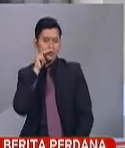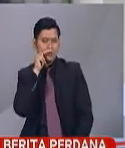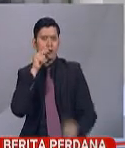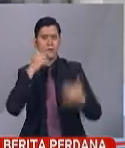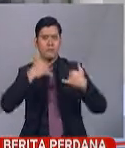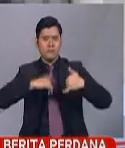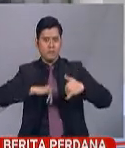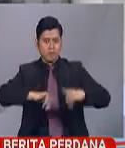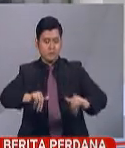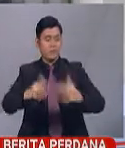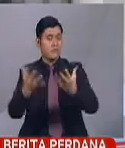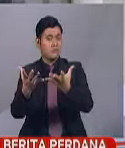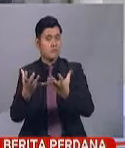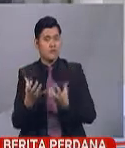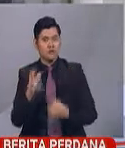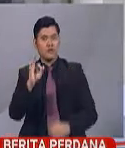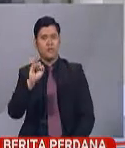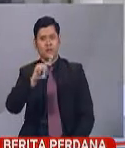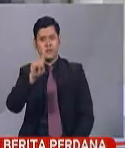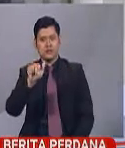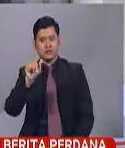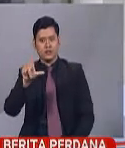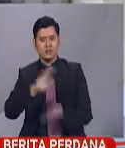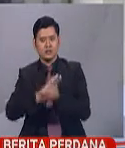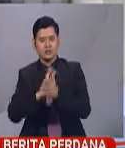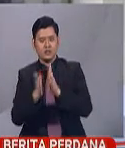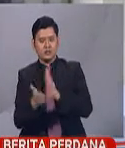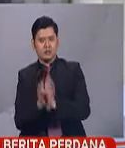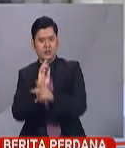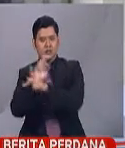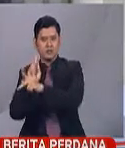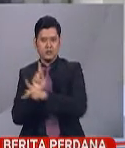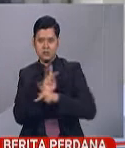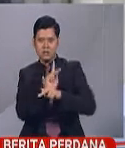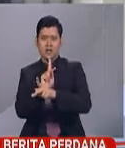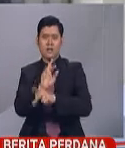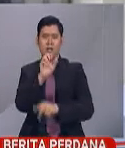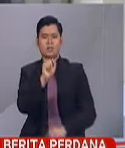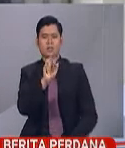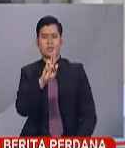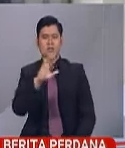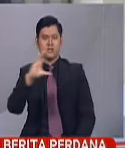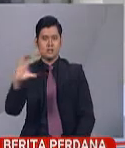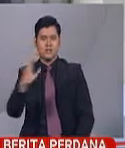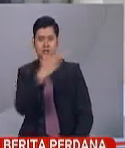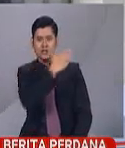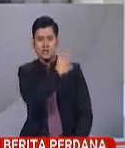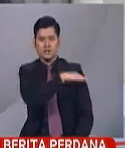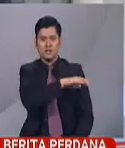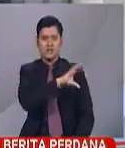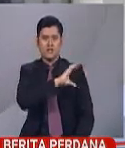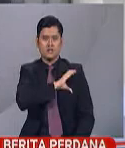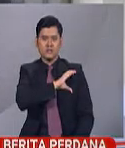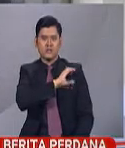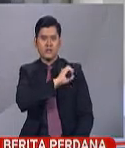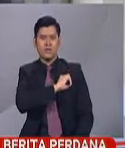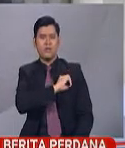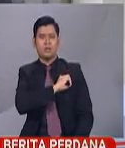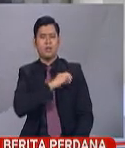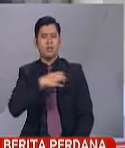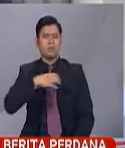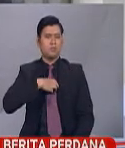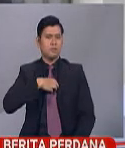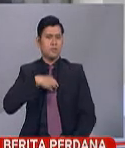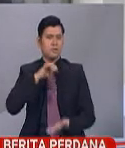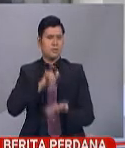Faisal Arif Kamil Sebagai pemegang amanah SLC walaupun bekas ketua pegawai eksekutif CEO itu berhadapan aduan